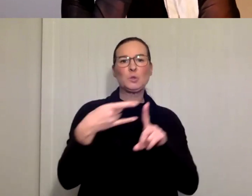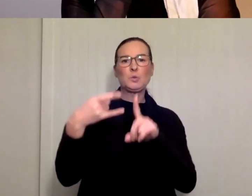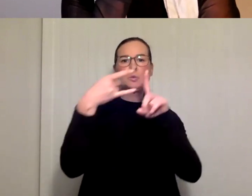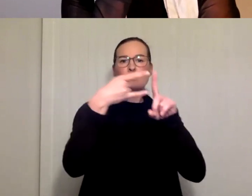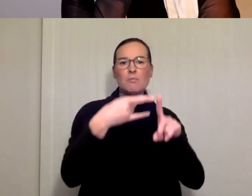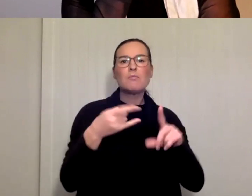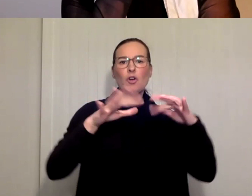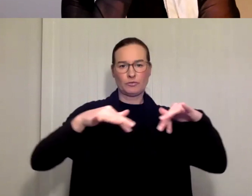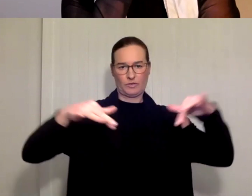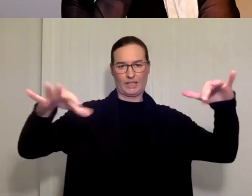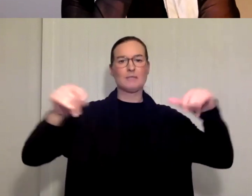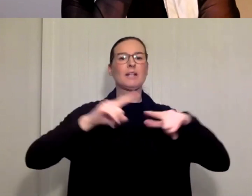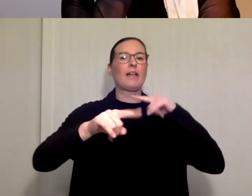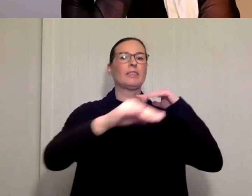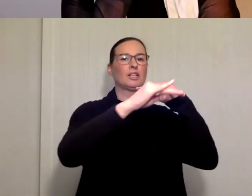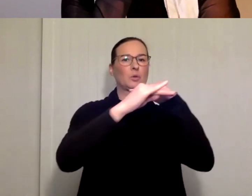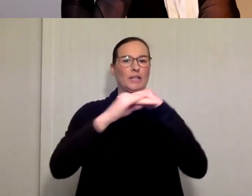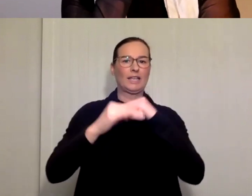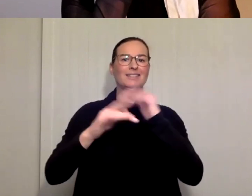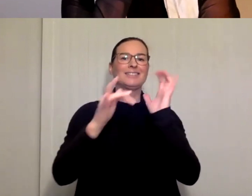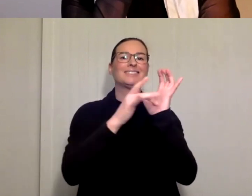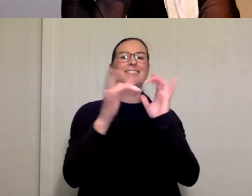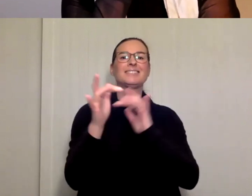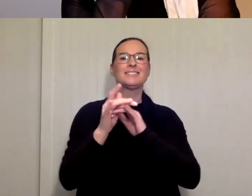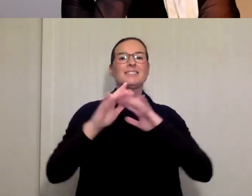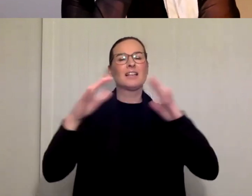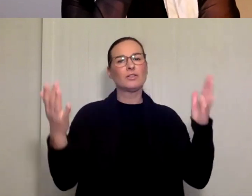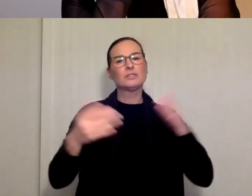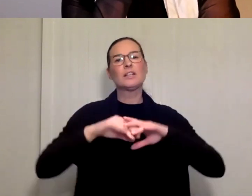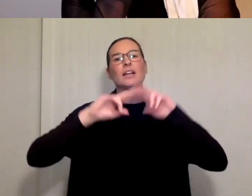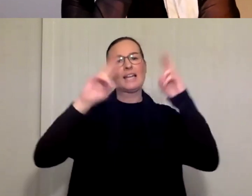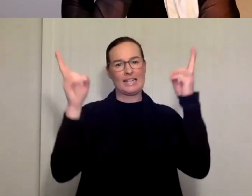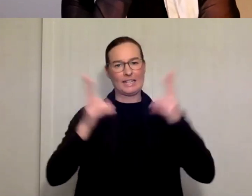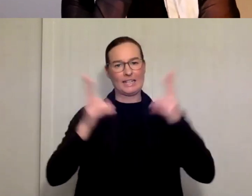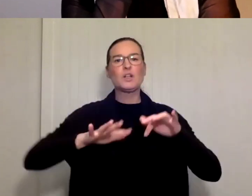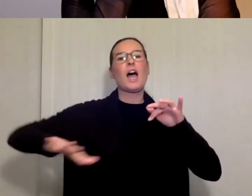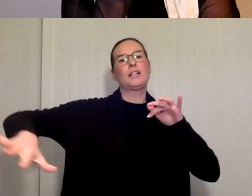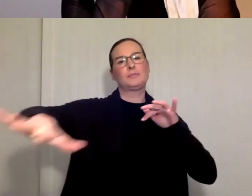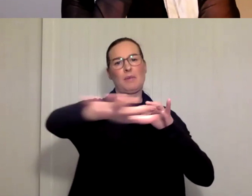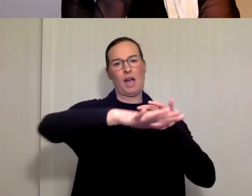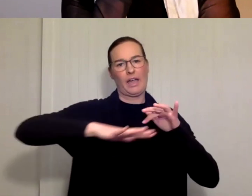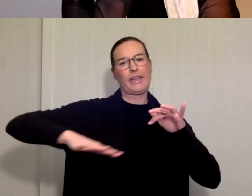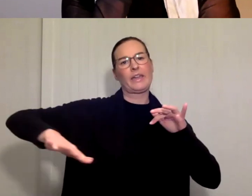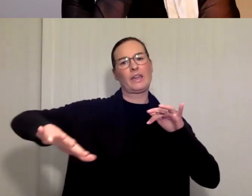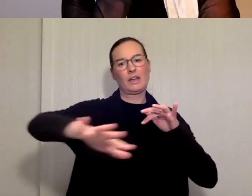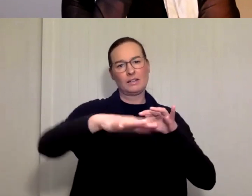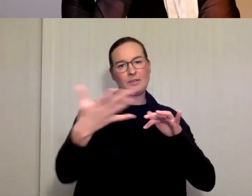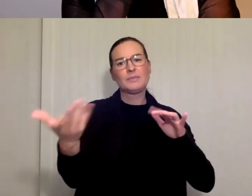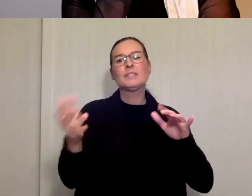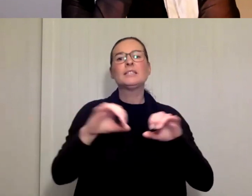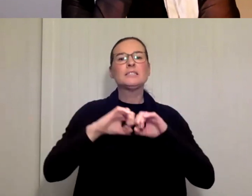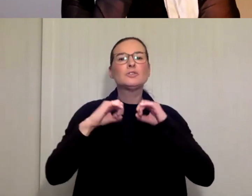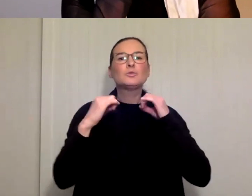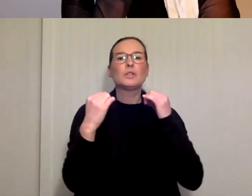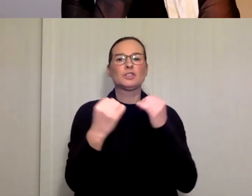also Christinnen und Christen aus der National Synod for Syria and Lebanon. Eine Situation in einem